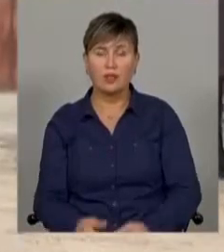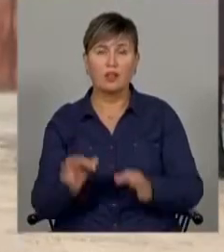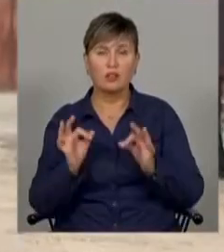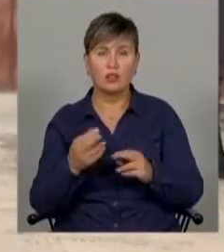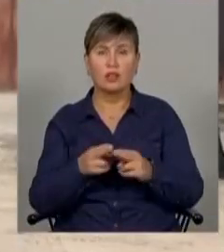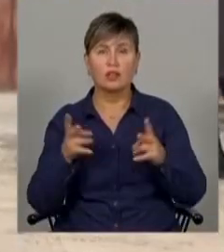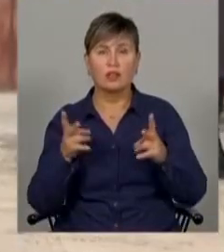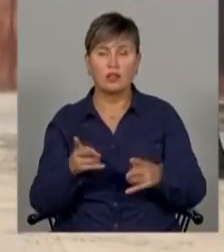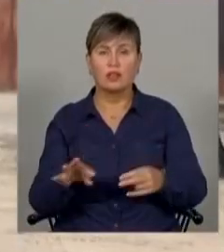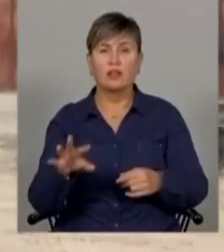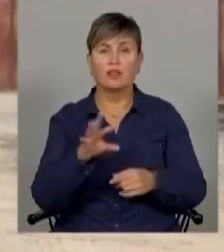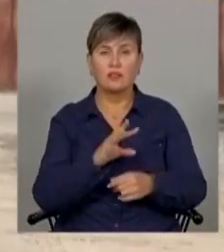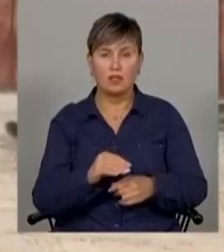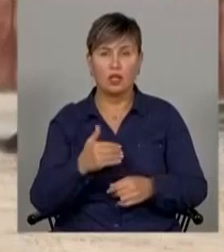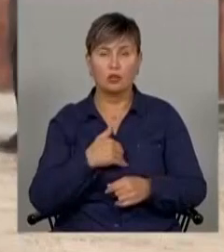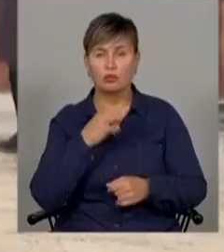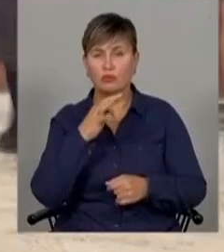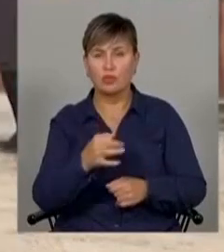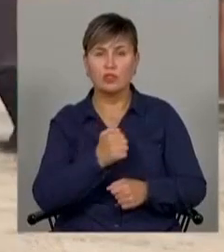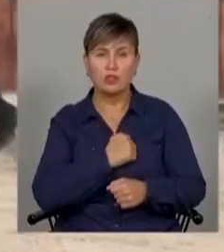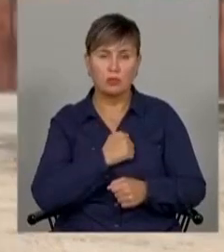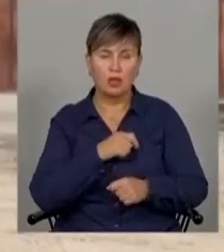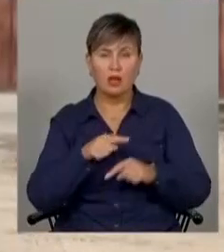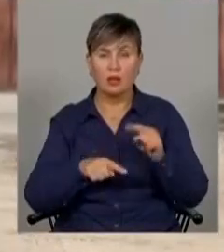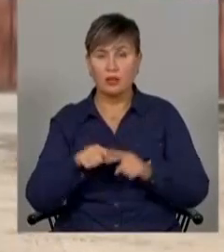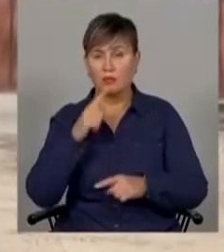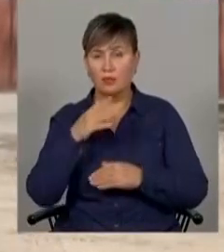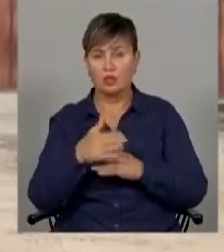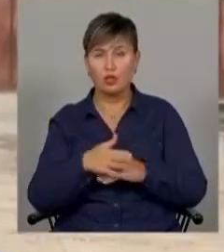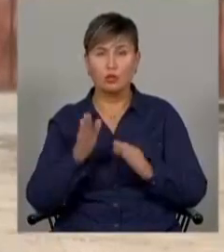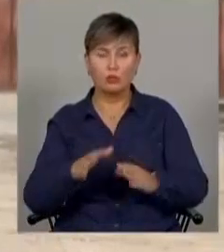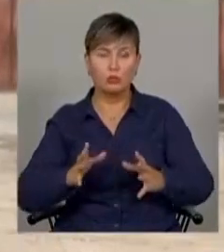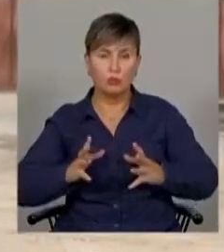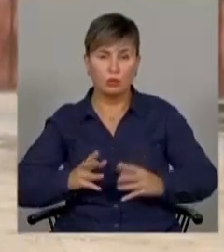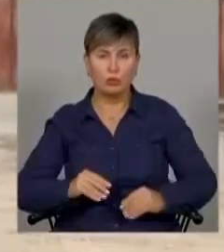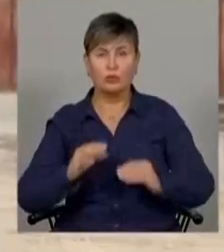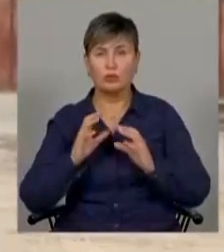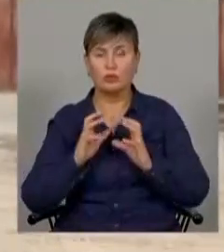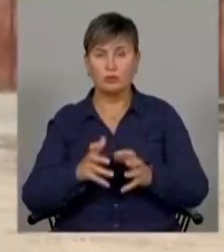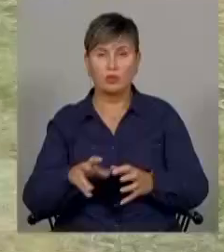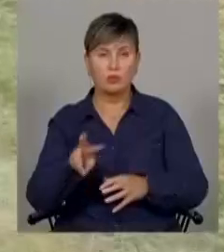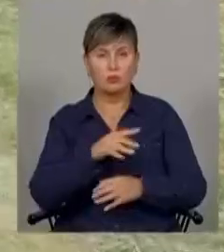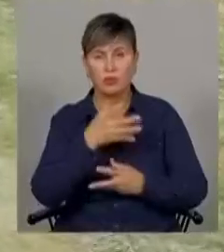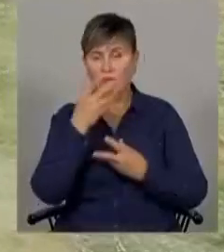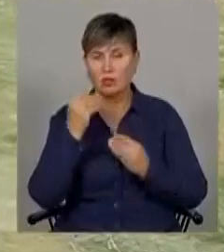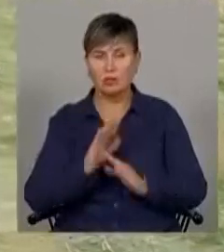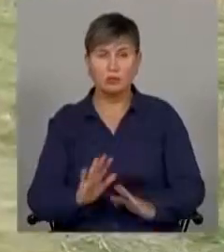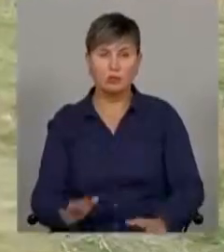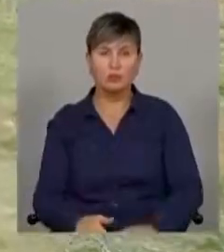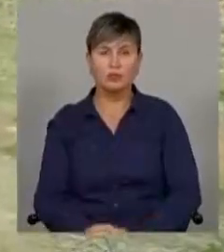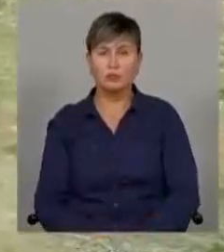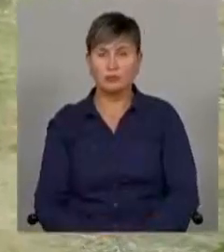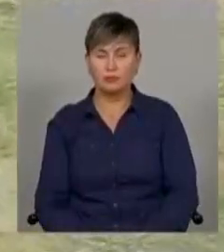именно эта трагедия для всех нас хочу выразить соболезнования родными близким Пусть покоятся с миром мы не забудем его